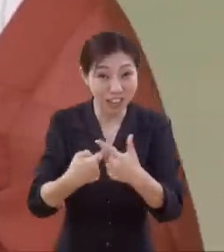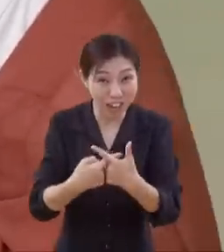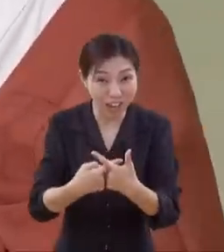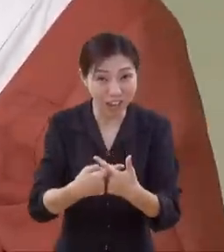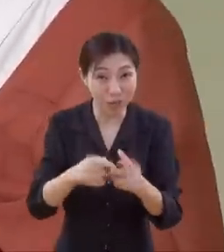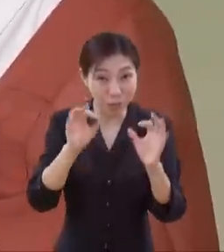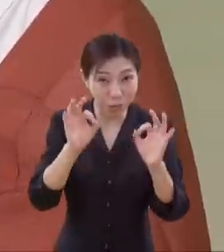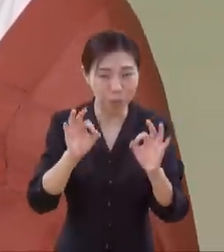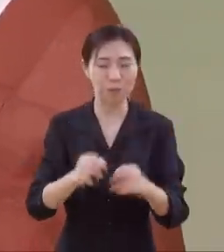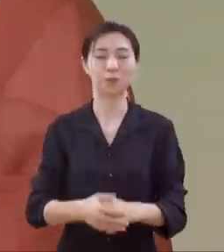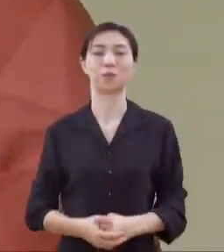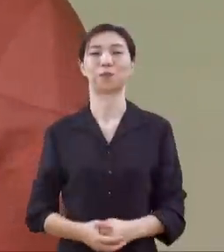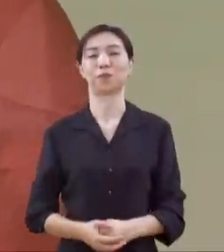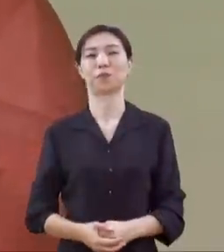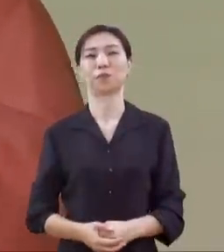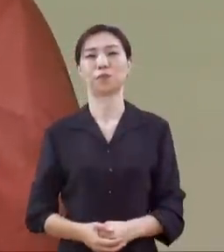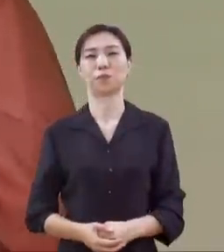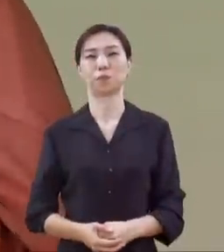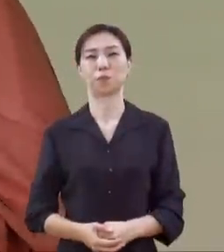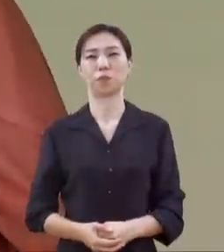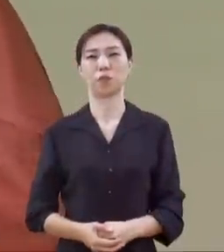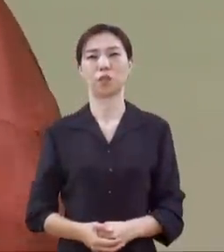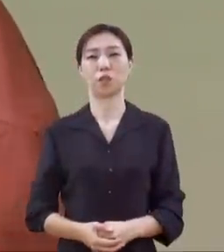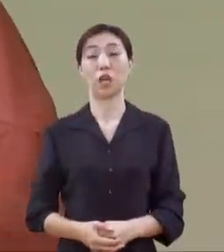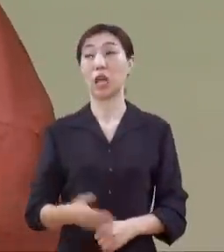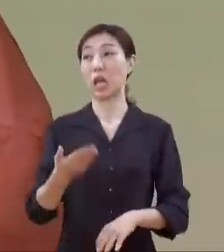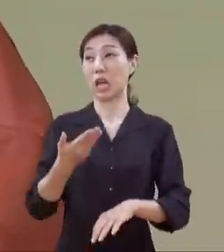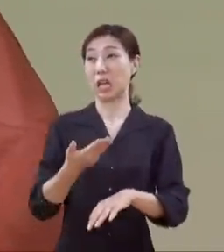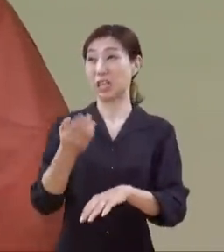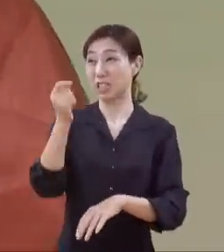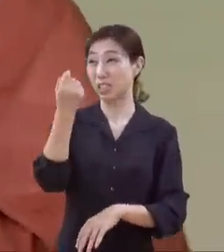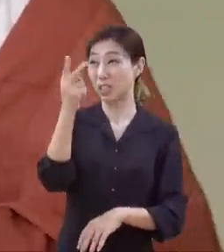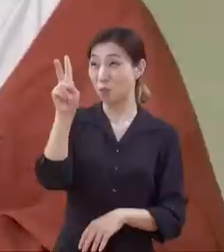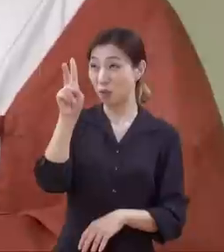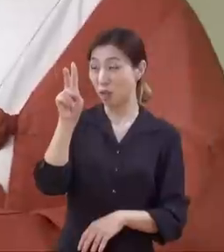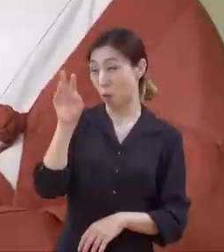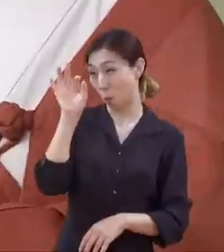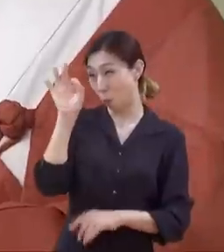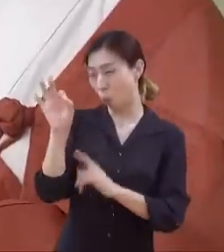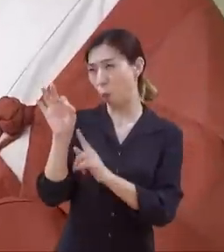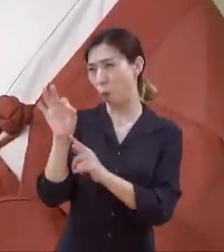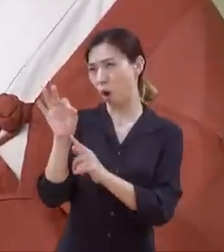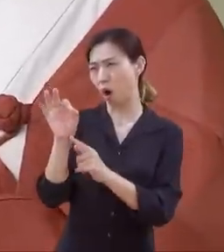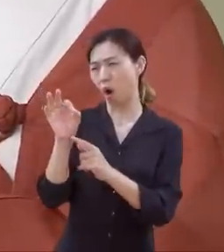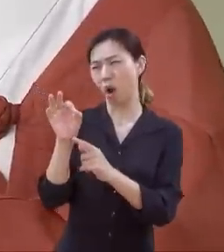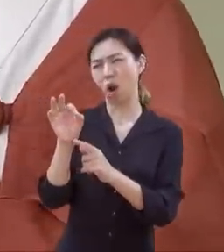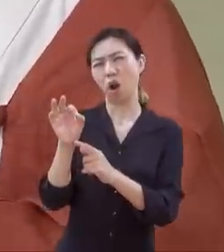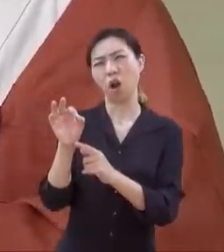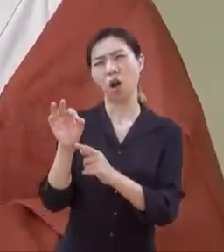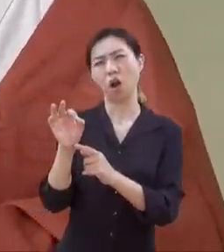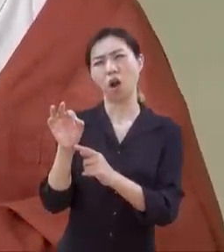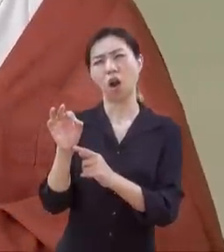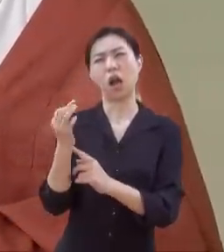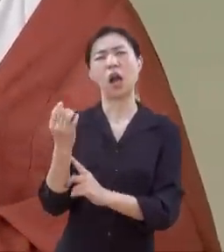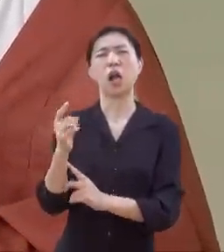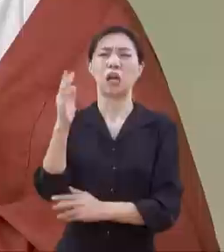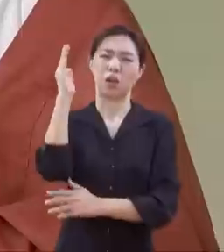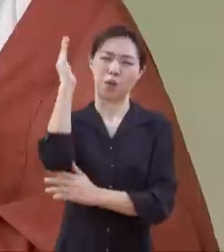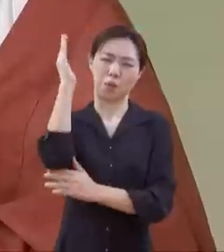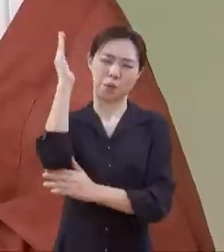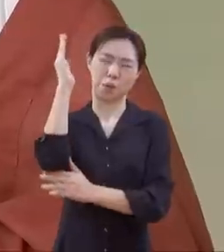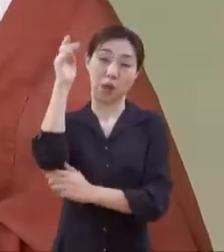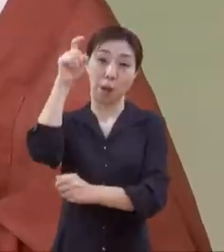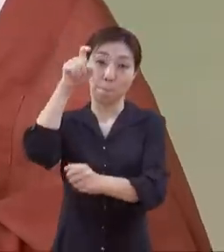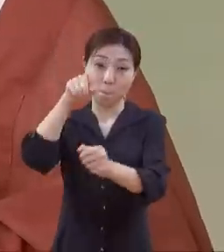중에 제 것만이 아니라 다른 분들 방송 보면서 이렇게 원래 말하고자 하는